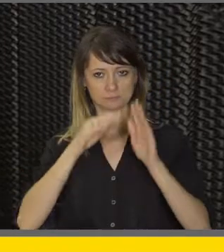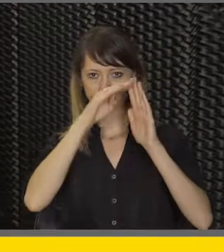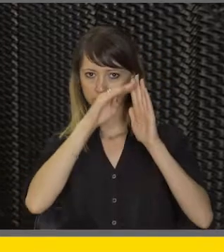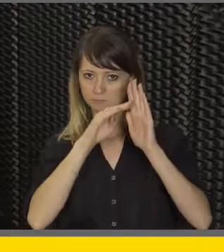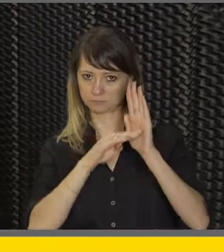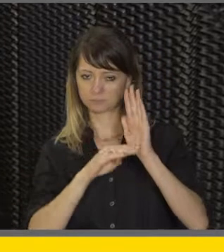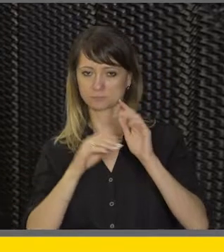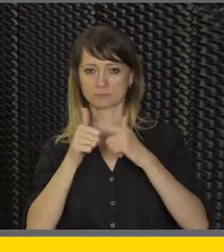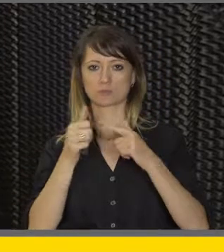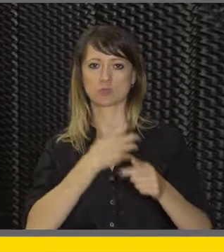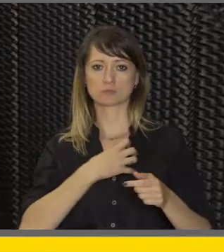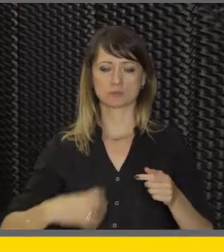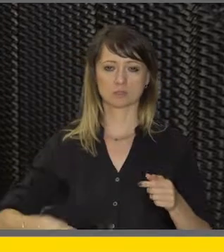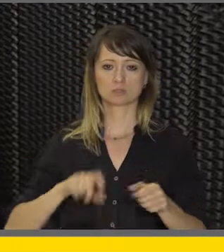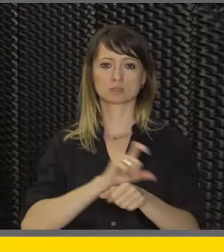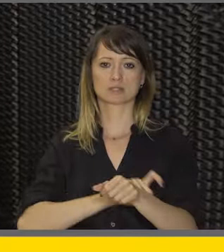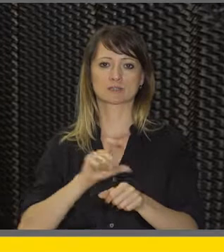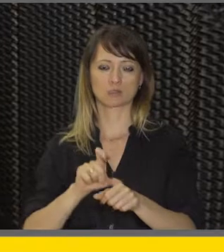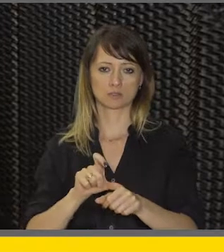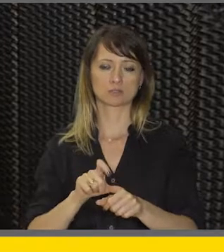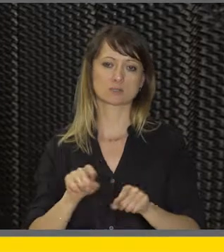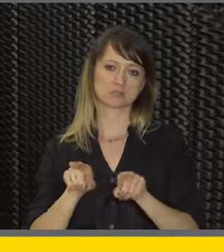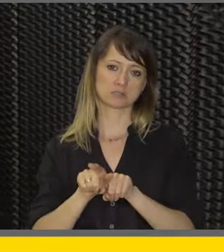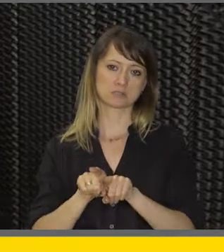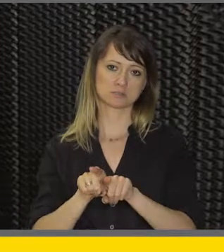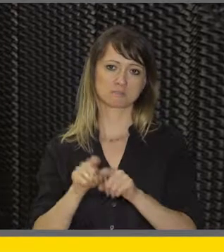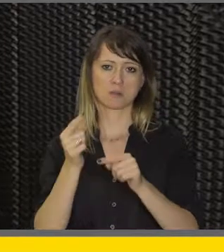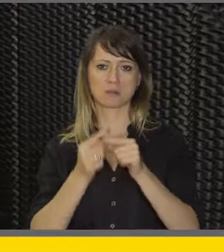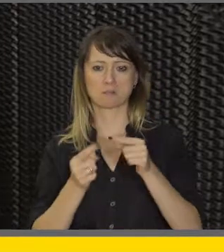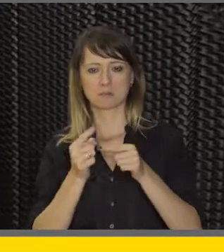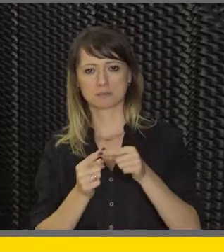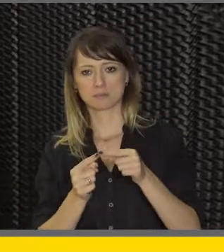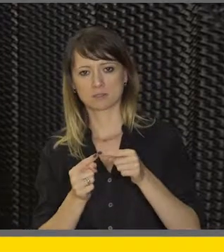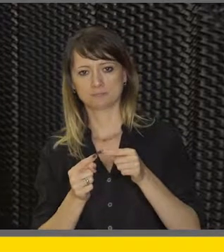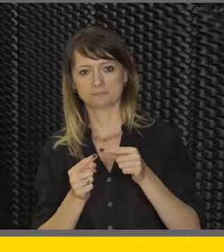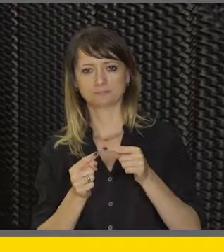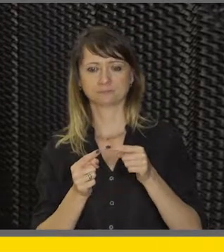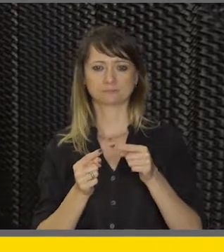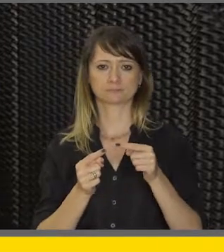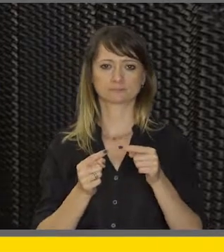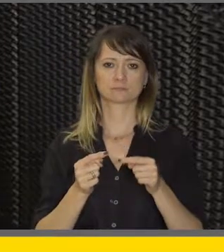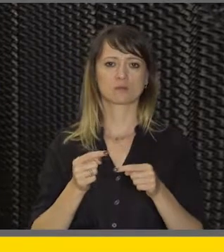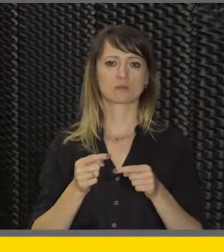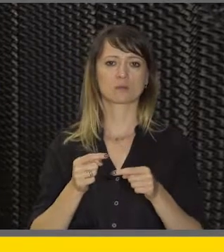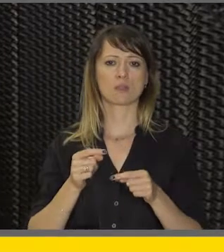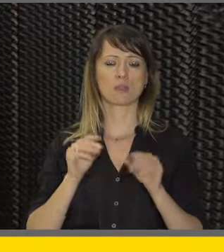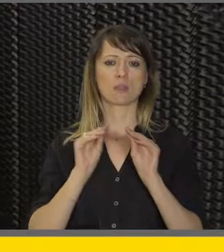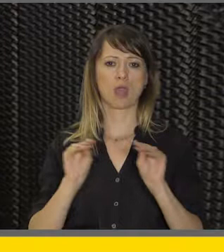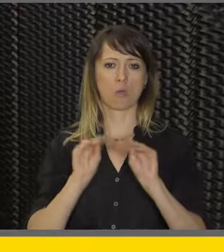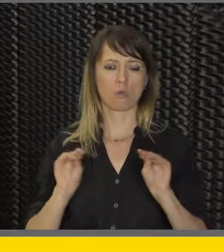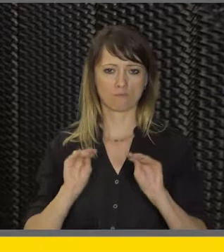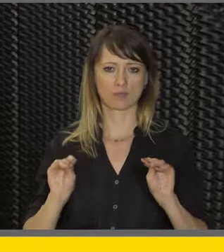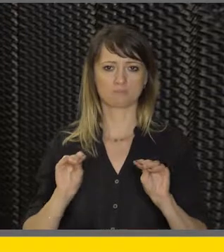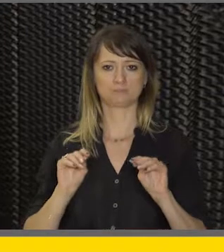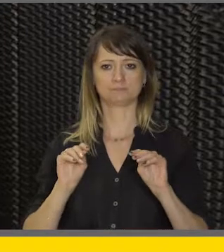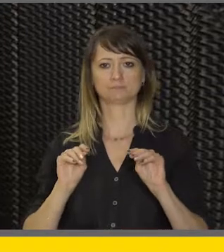gospodarczy, technologiczny w tych sektorach, no i jakieś ewentualnie elementy związane z właśnie tymi kwestiami naukowymi, badawczo-rozwojowymi.